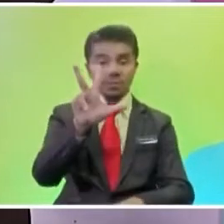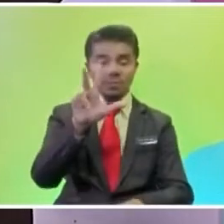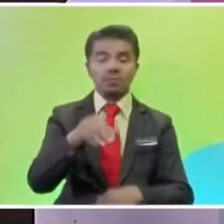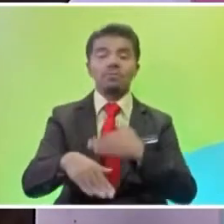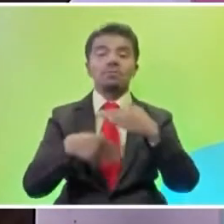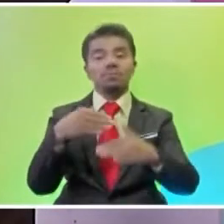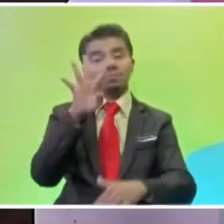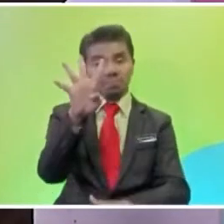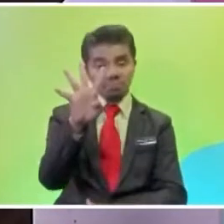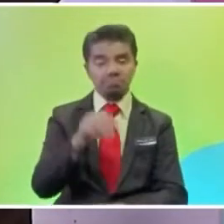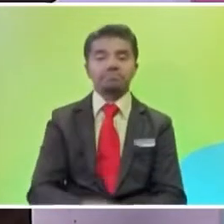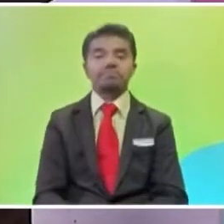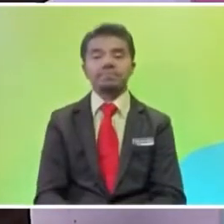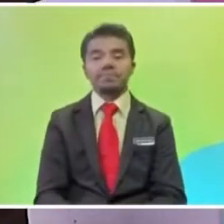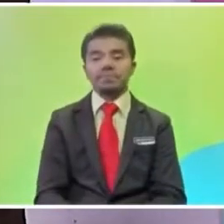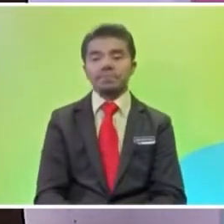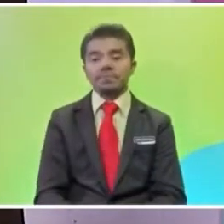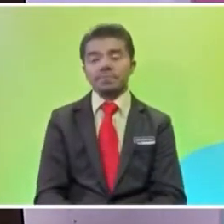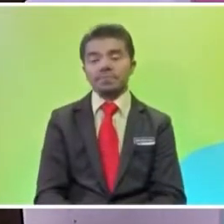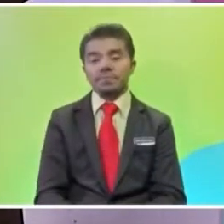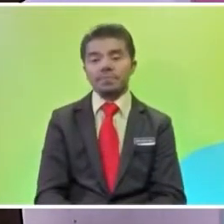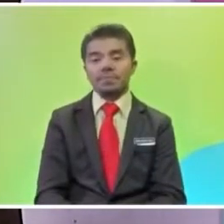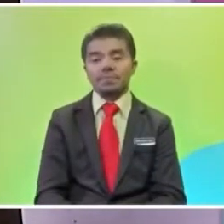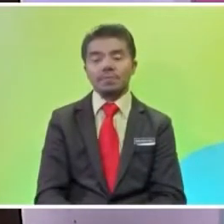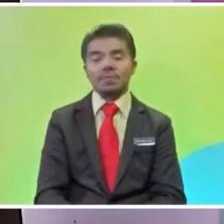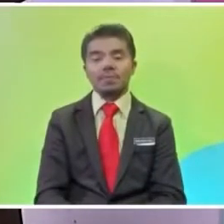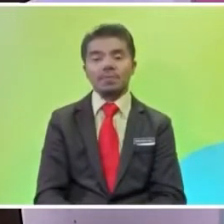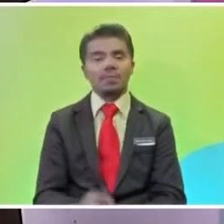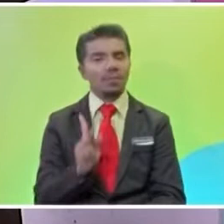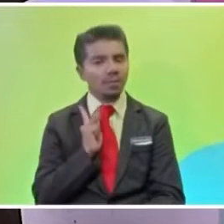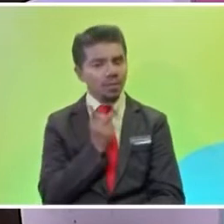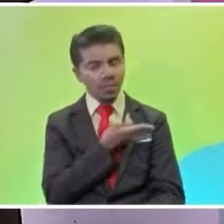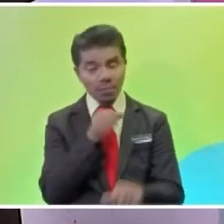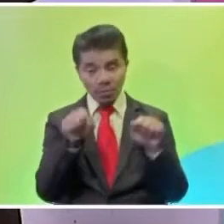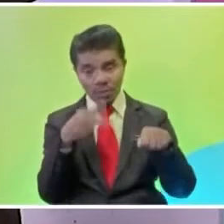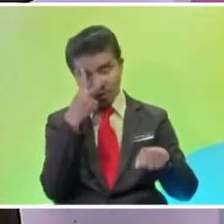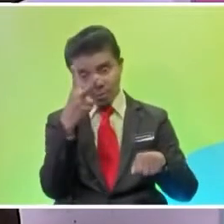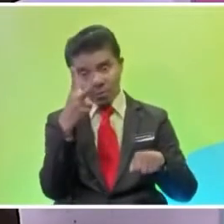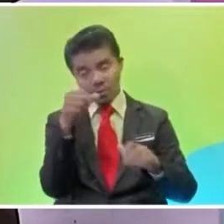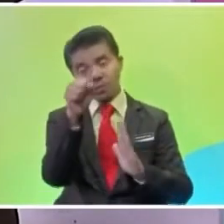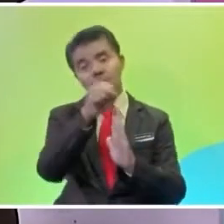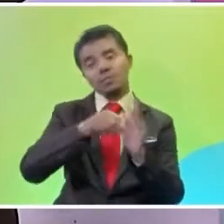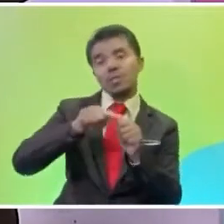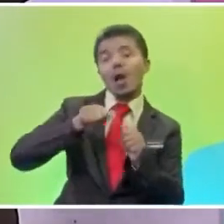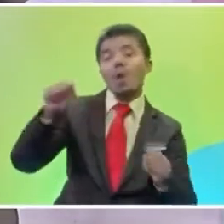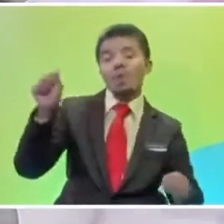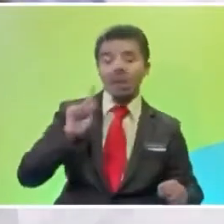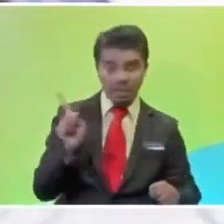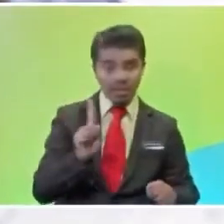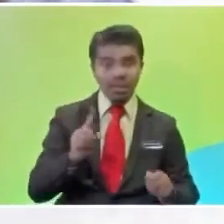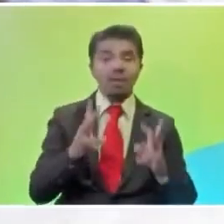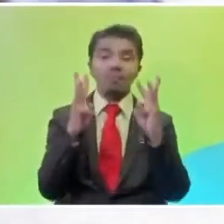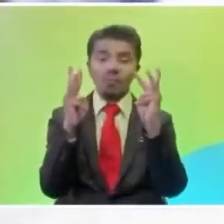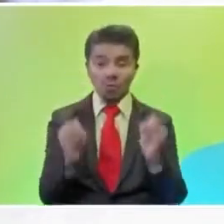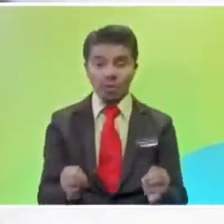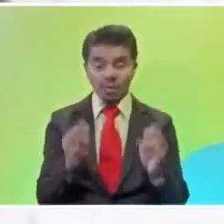penentuan tahap penguasaan murid ini kita lihat sejauh mana murid kita dia paham terhadap apa yang kita pelajari apa yang Activity yang